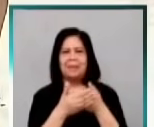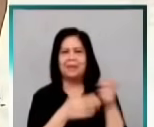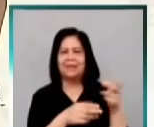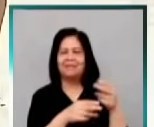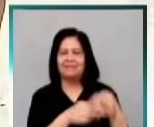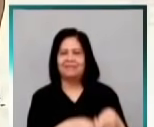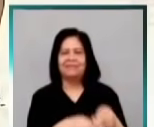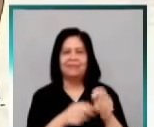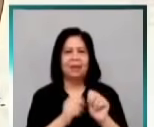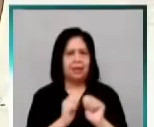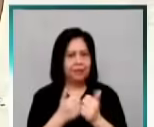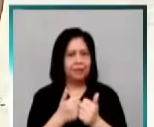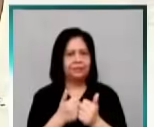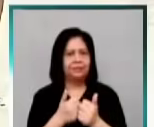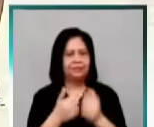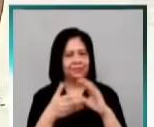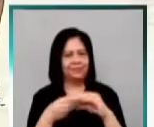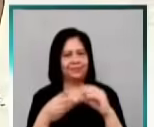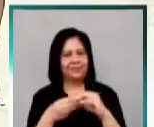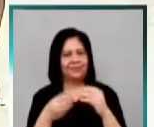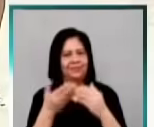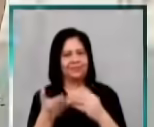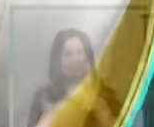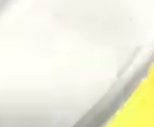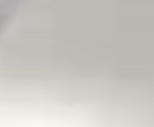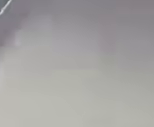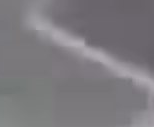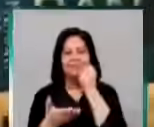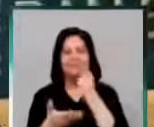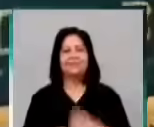paano, ikikwento sa atin ni Katrina Son.